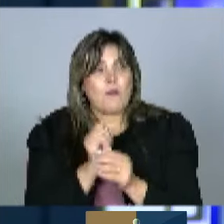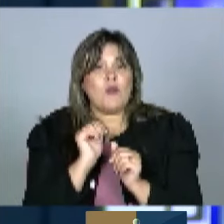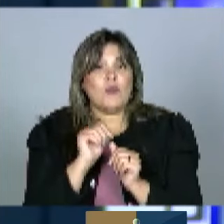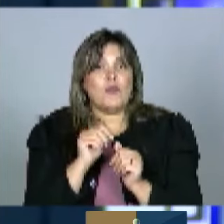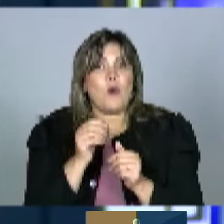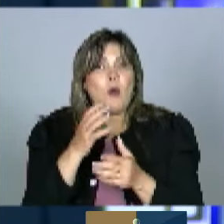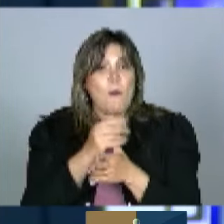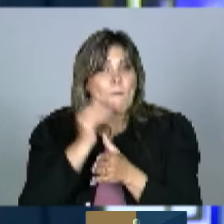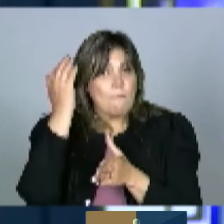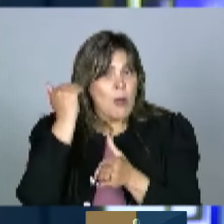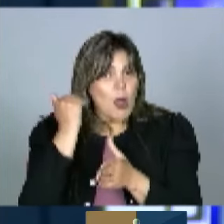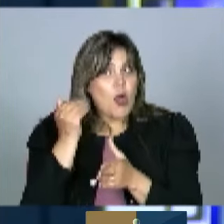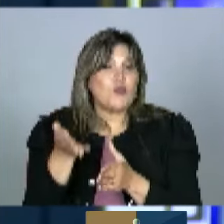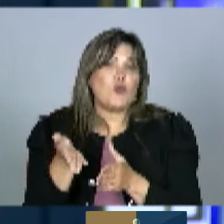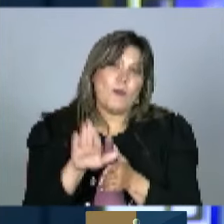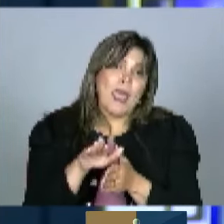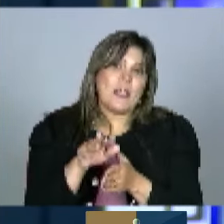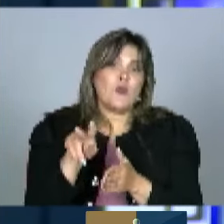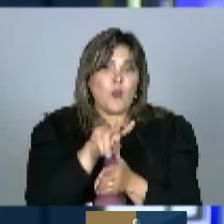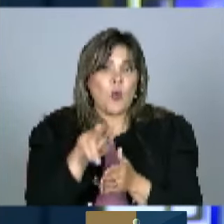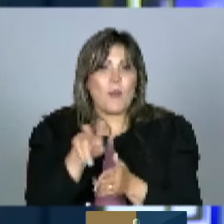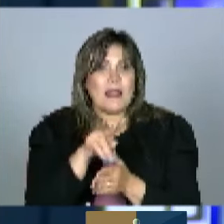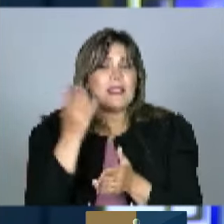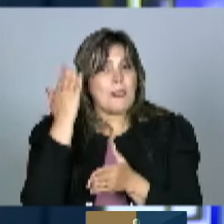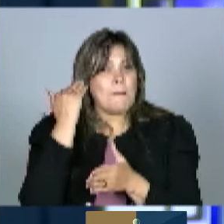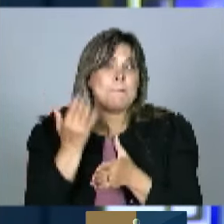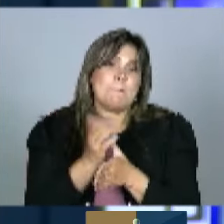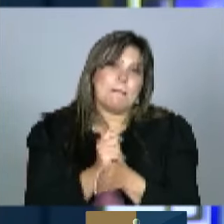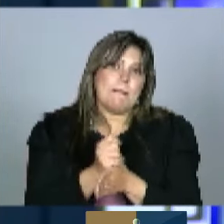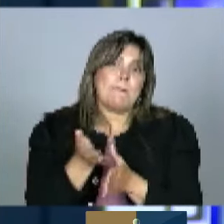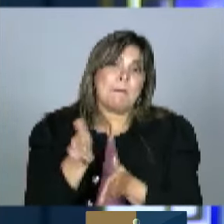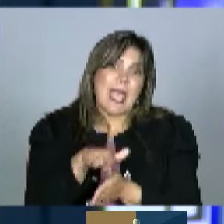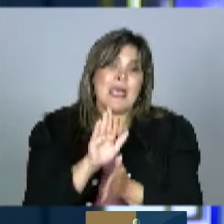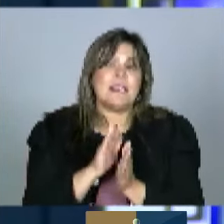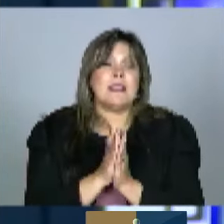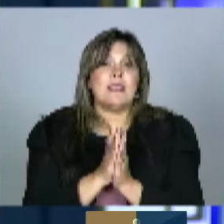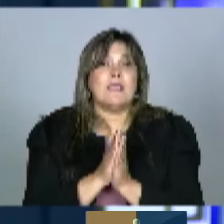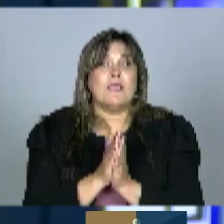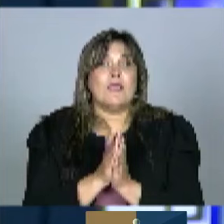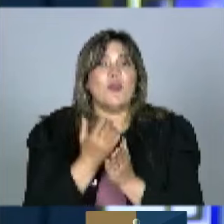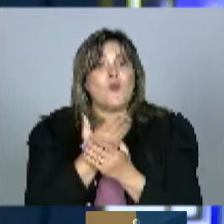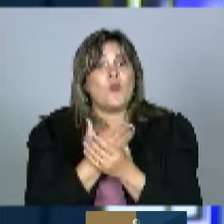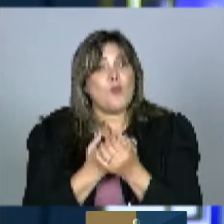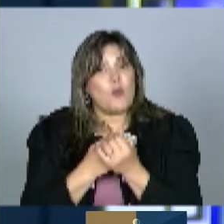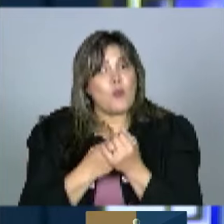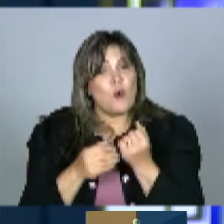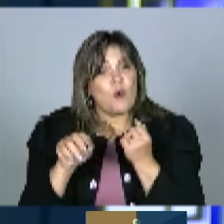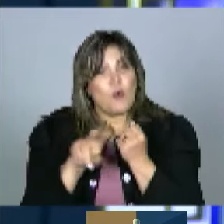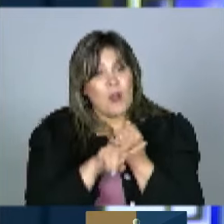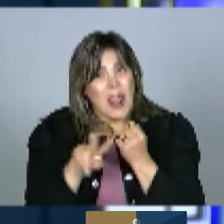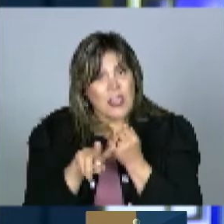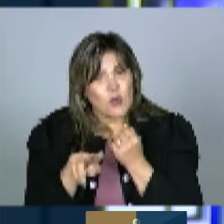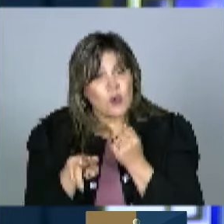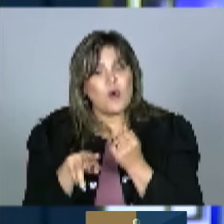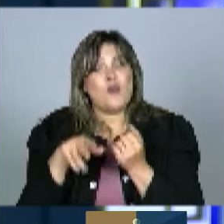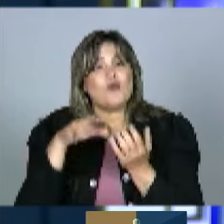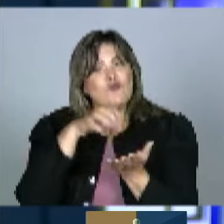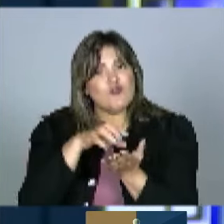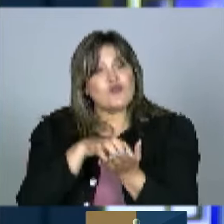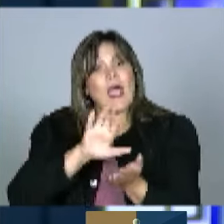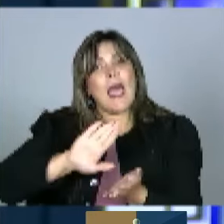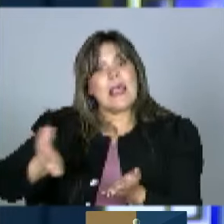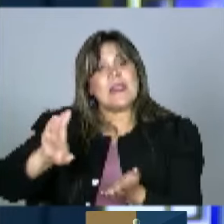مراته وتوفى هو وابنه وعياله كل واحد مهشق ط سمعني سعادتك ابنه